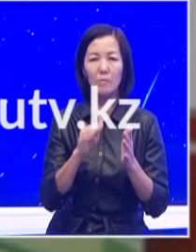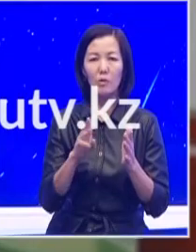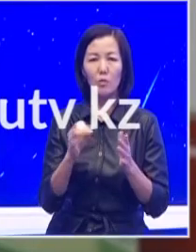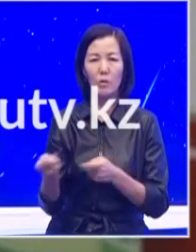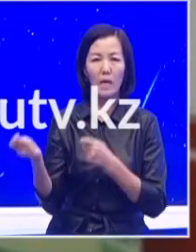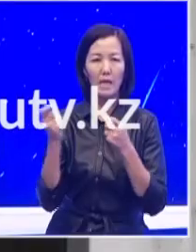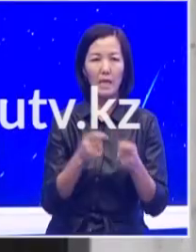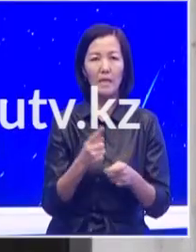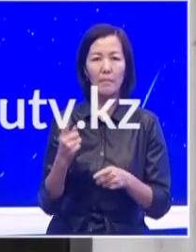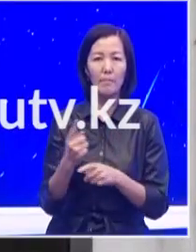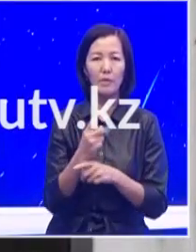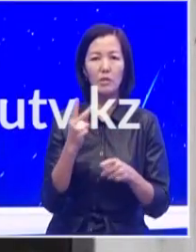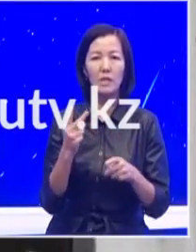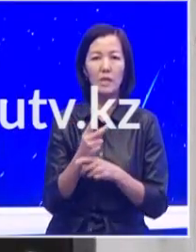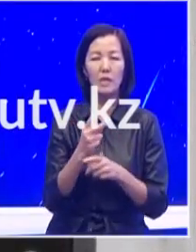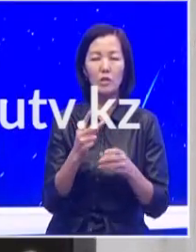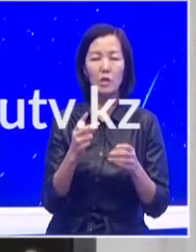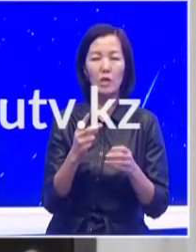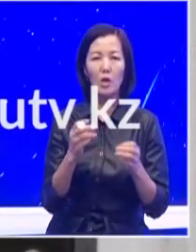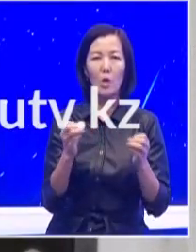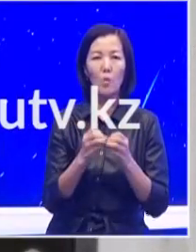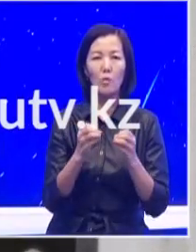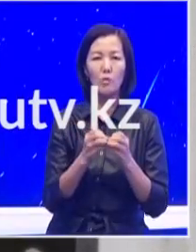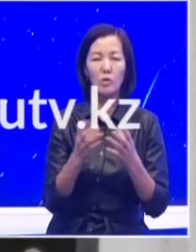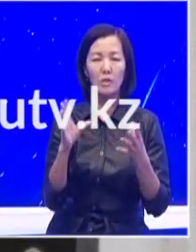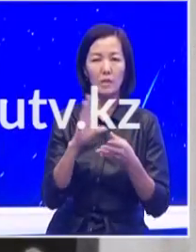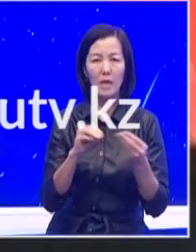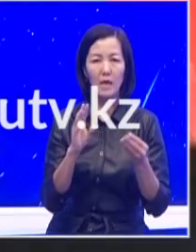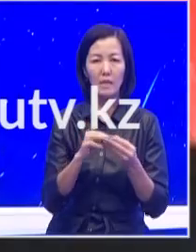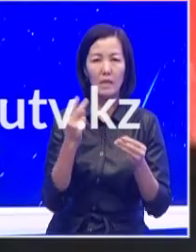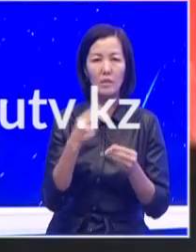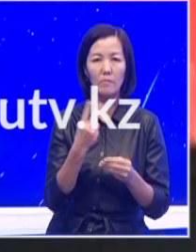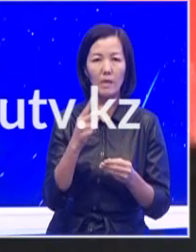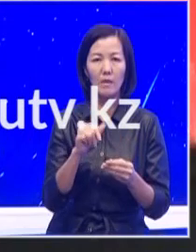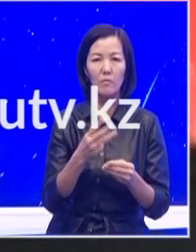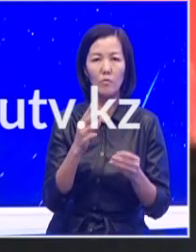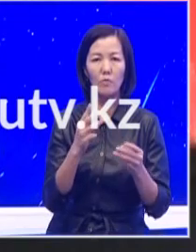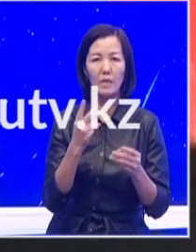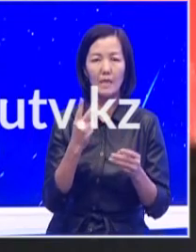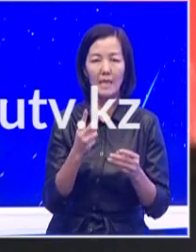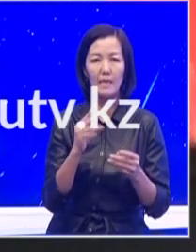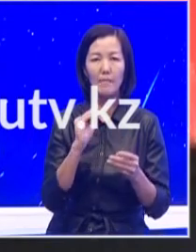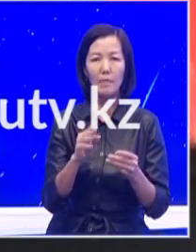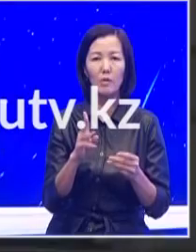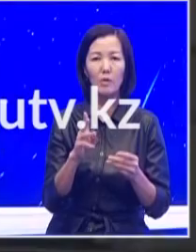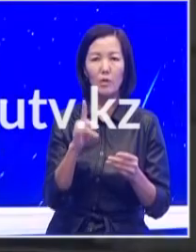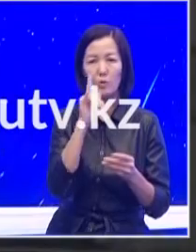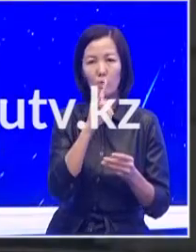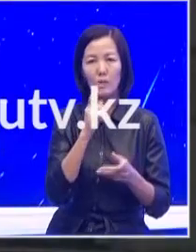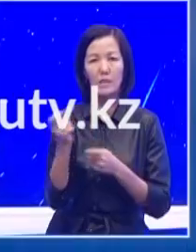ал 1-10 қазан аралығында көрші елден тағы 22,2 мың тонна дизель